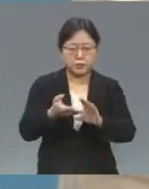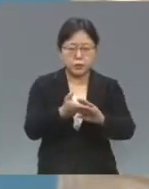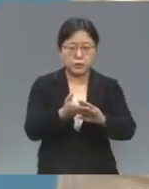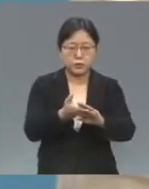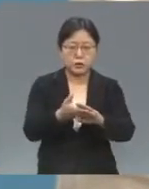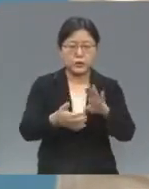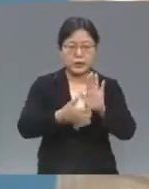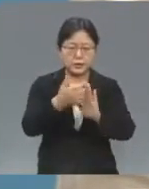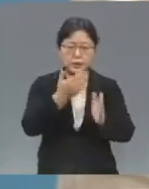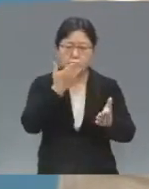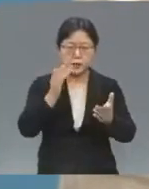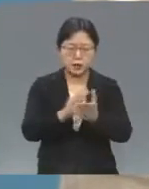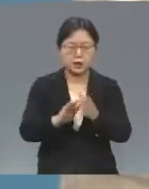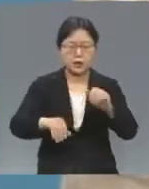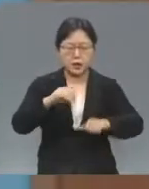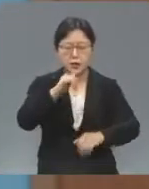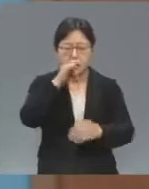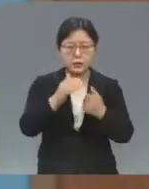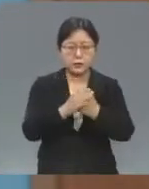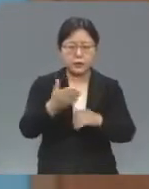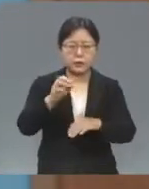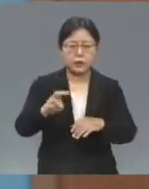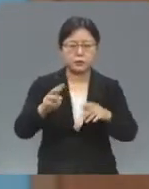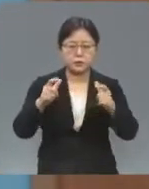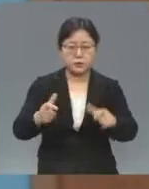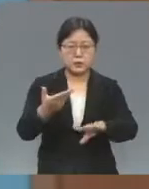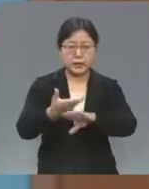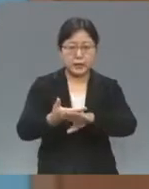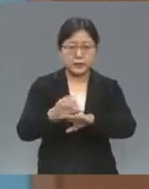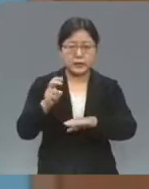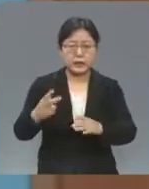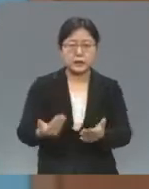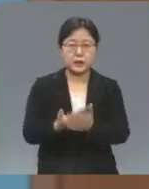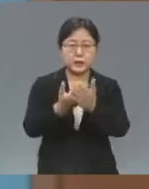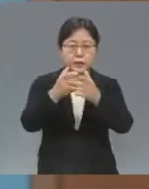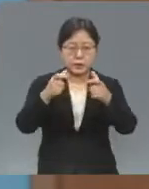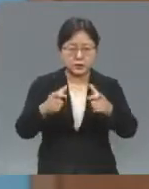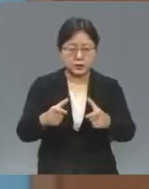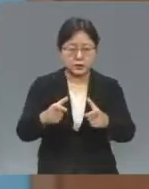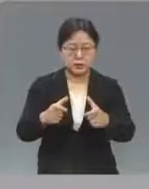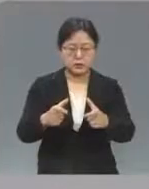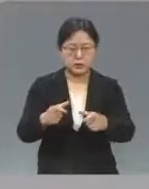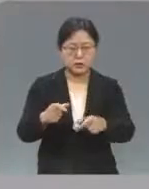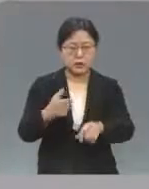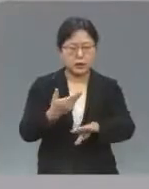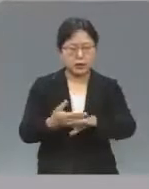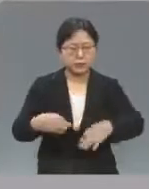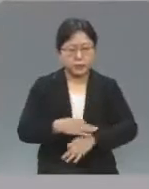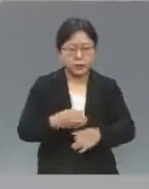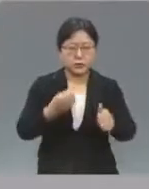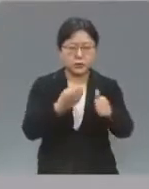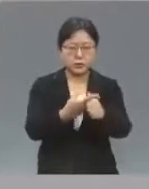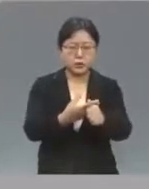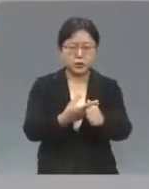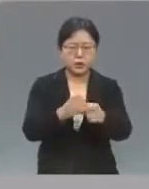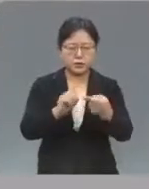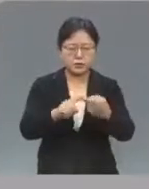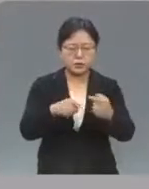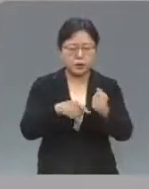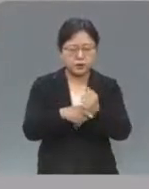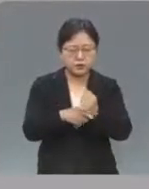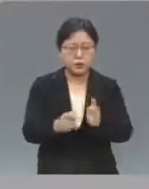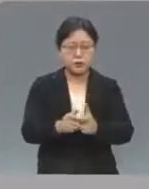입찰 담아 패미 등의 있다며 광규 저게 또 다른 재개발 현장의 유사한 비리 제보 에 대해서도 경찰이 수사 범위를